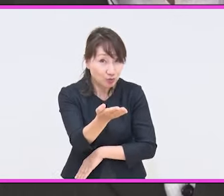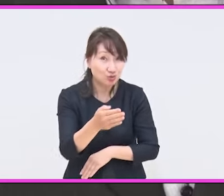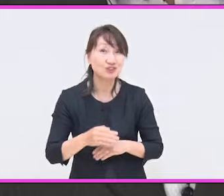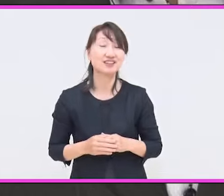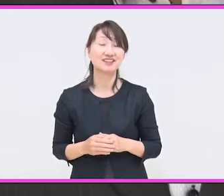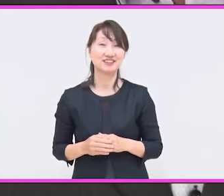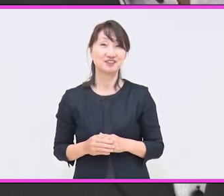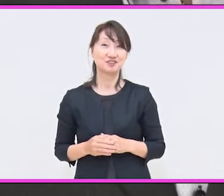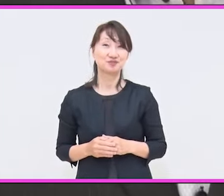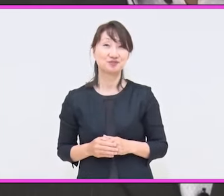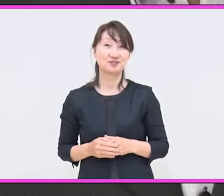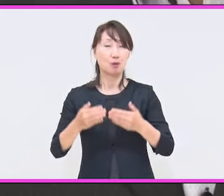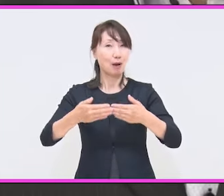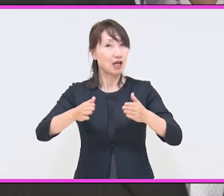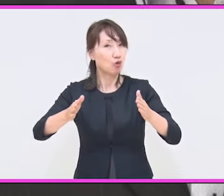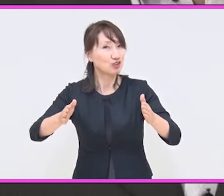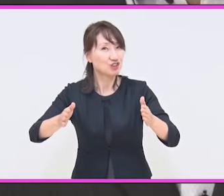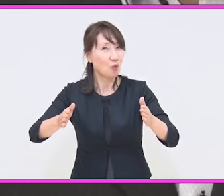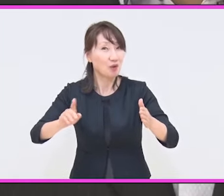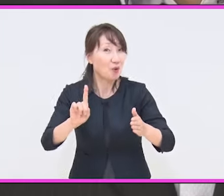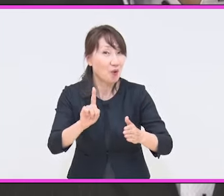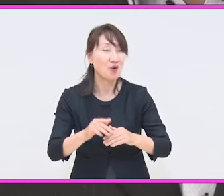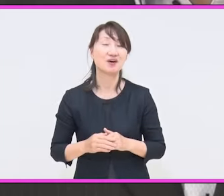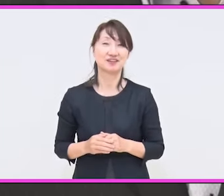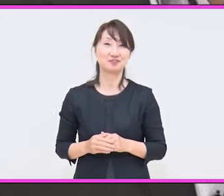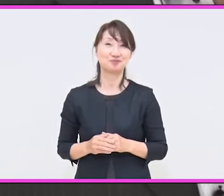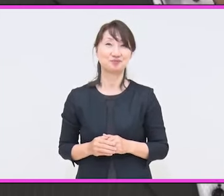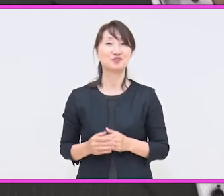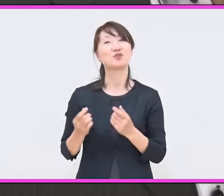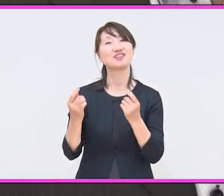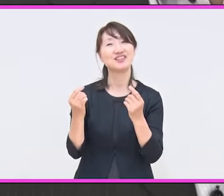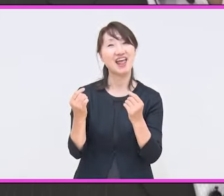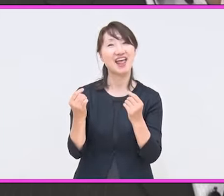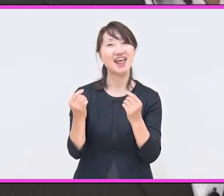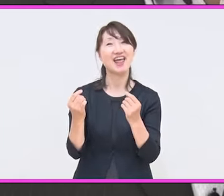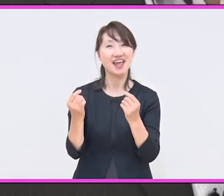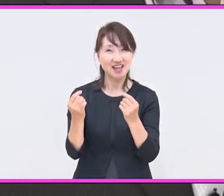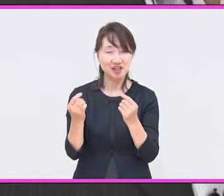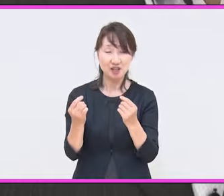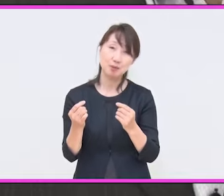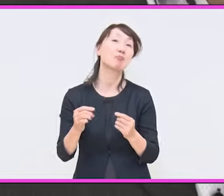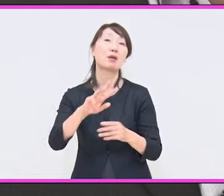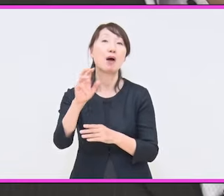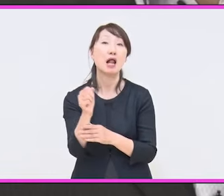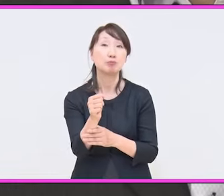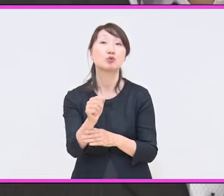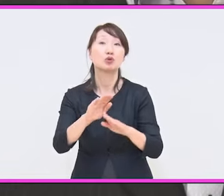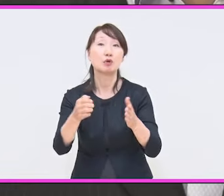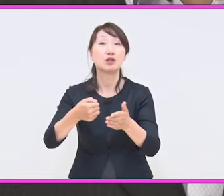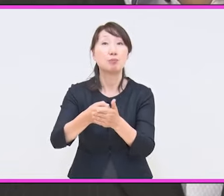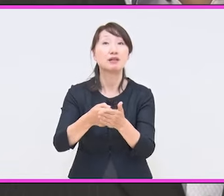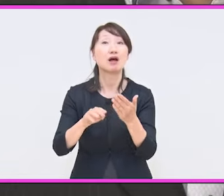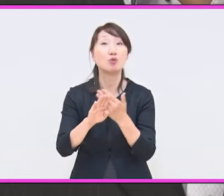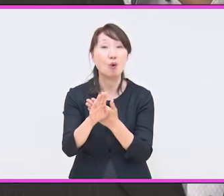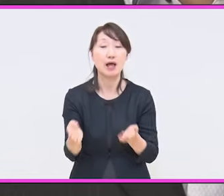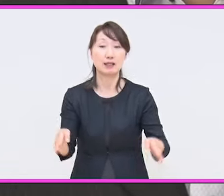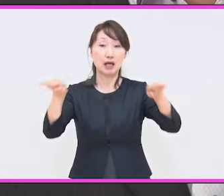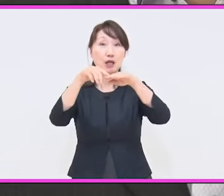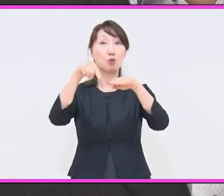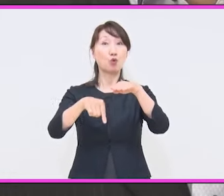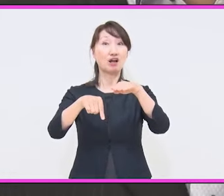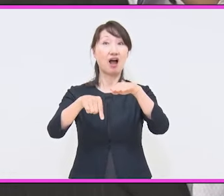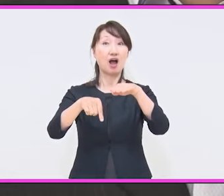するんですか、バリアフリーだったりとかっていう 面で。そうですね、あの決まってからやっぱりあの街というか建物の中もやっぱりあの